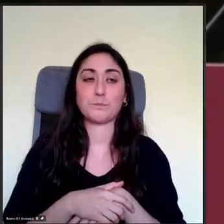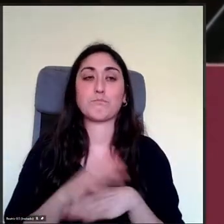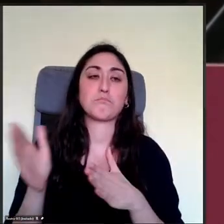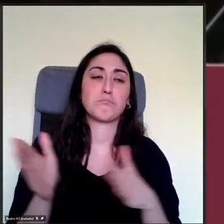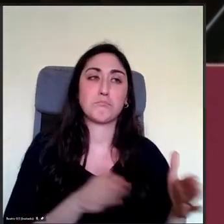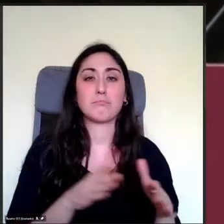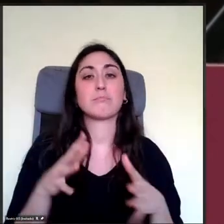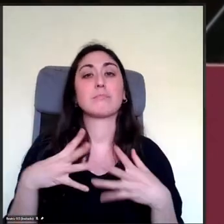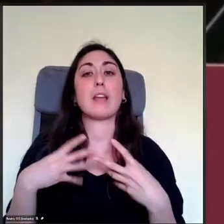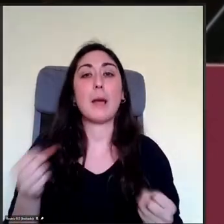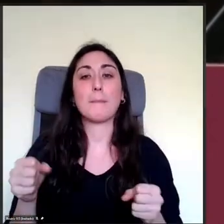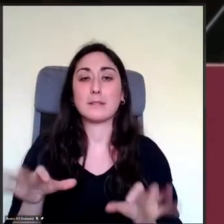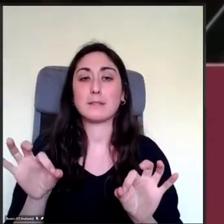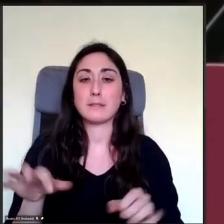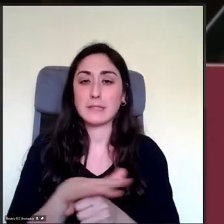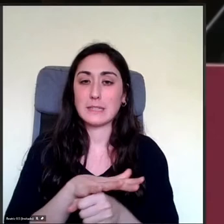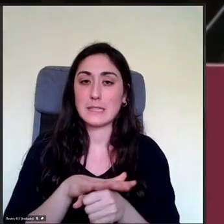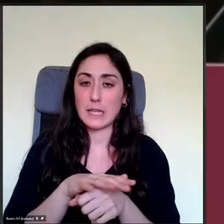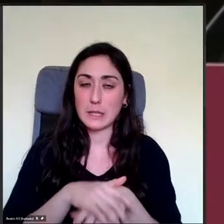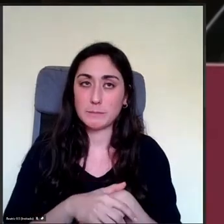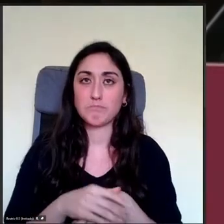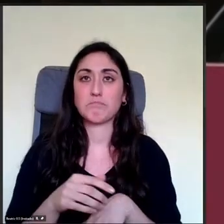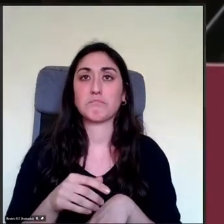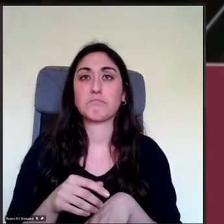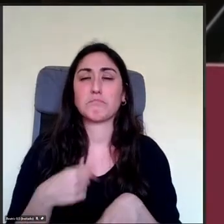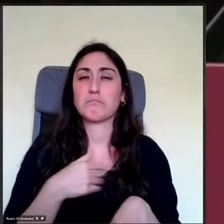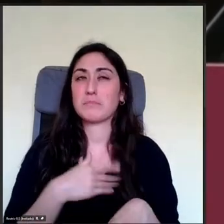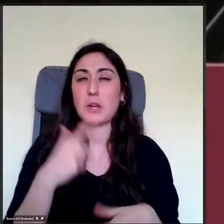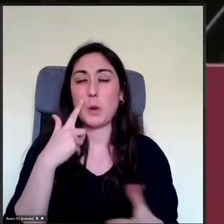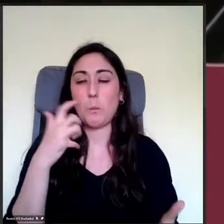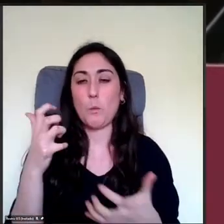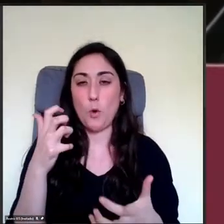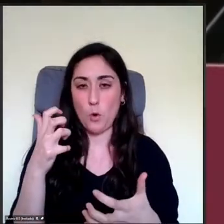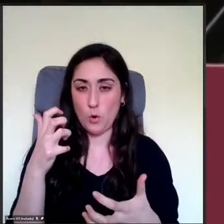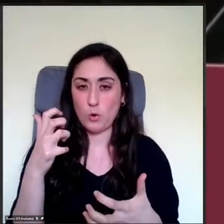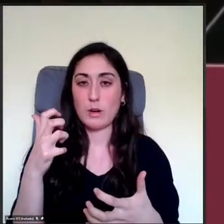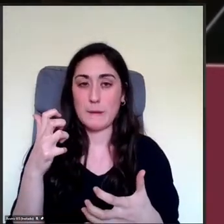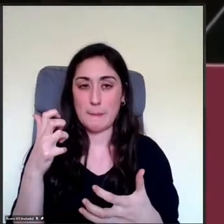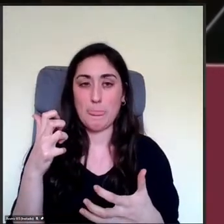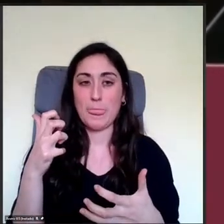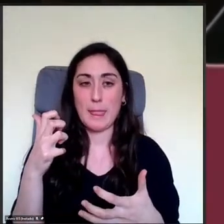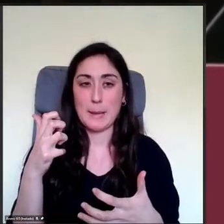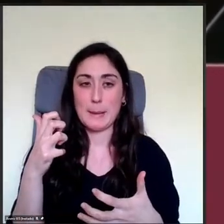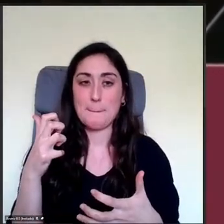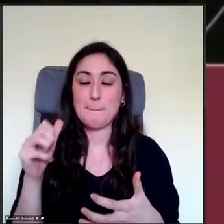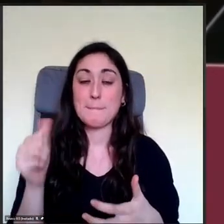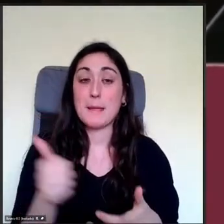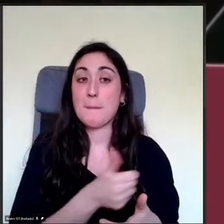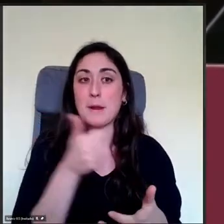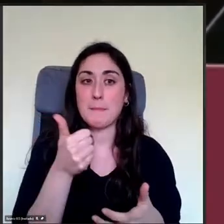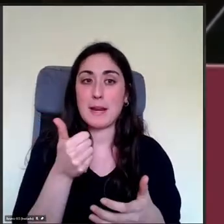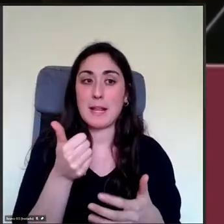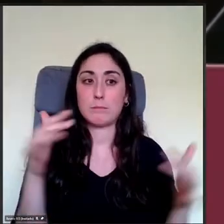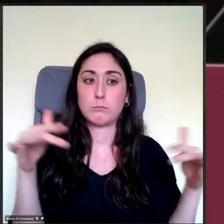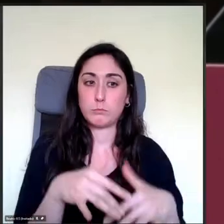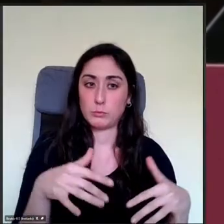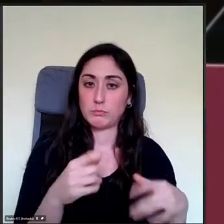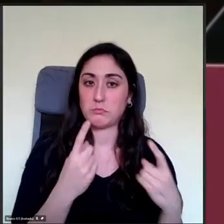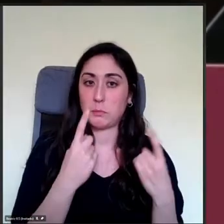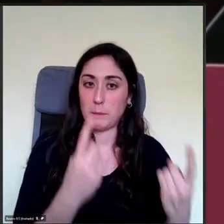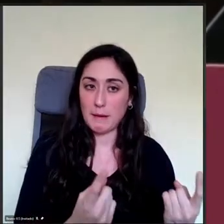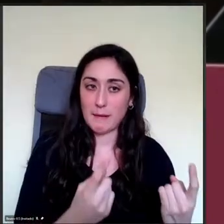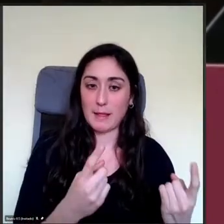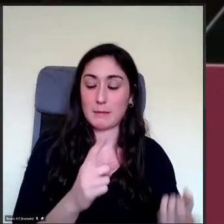les qüestions que voldria destacar és la diferència respecte de la primera edició. Aquesta vegada